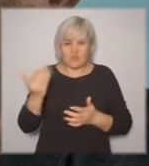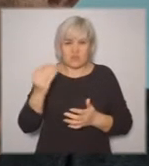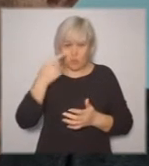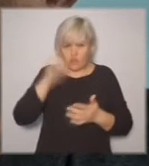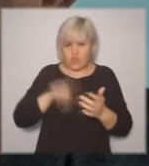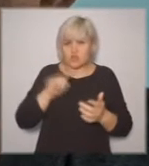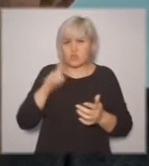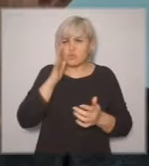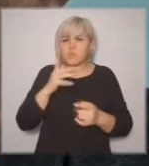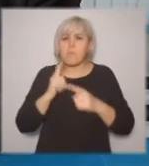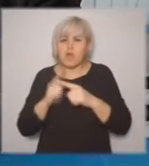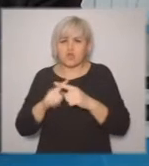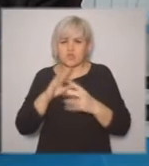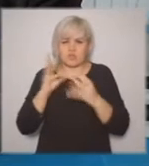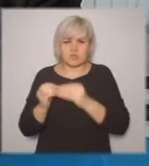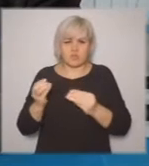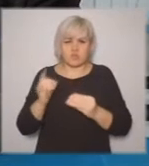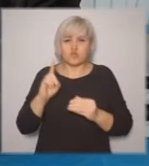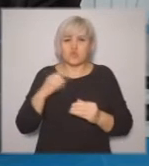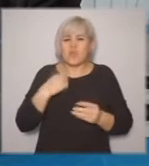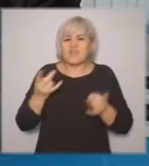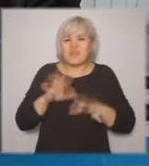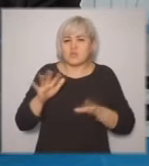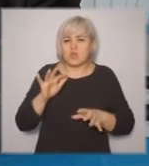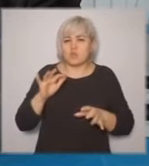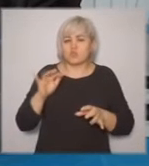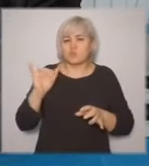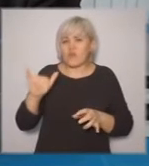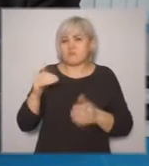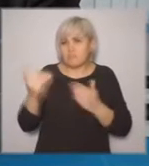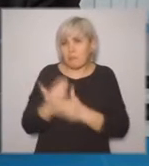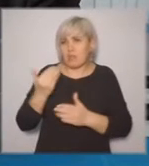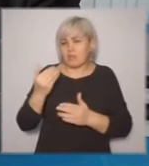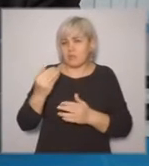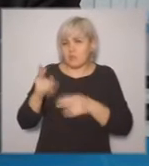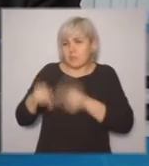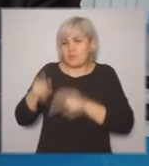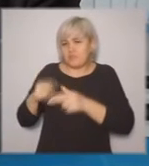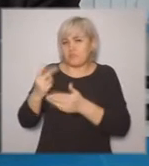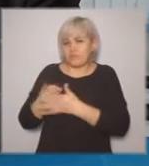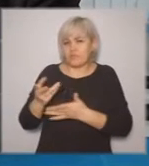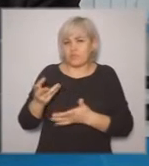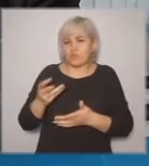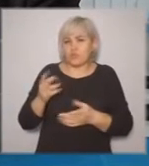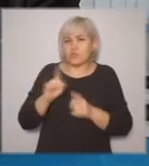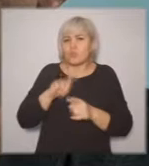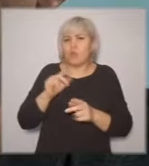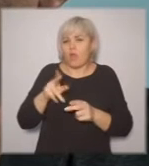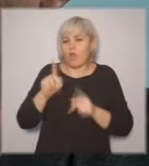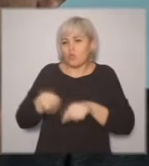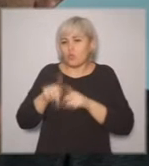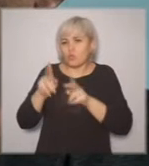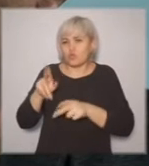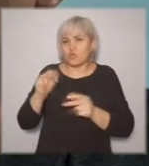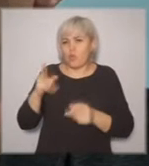вопрос. Вы гарантируете, что будет положительный эффект? Что я не останусь у вас на